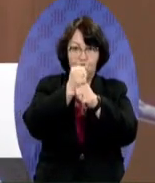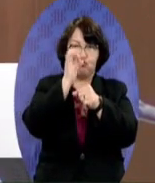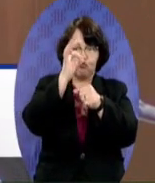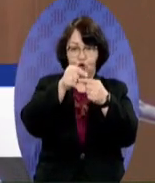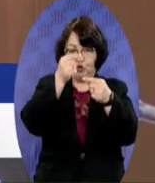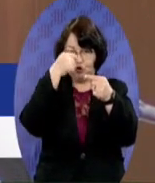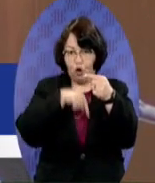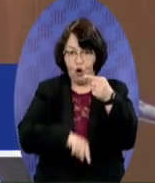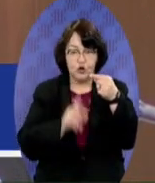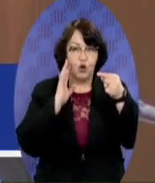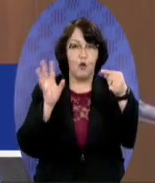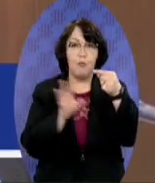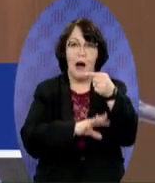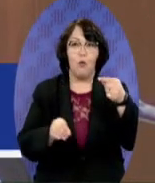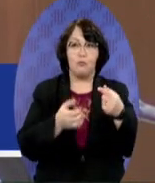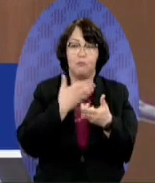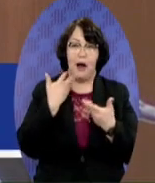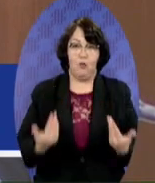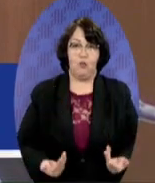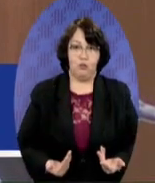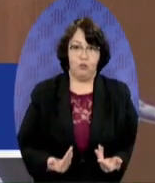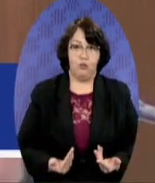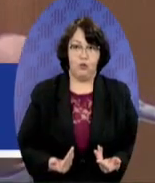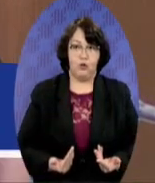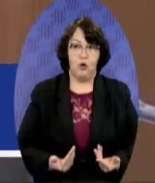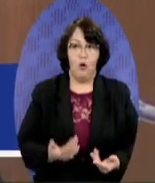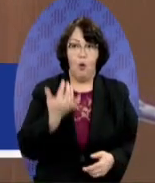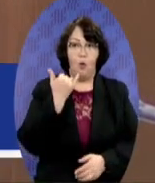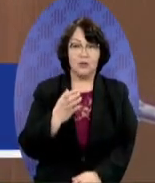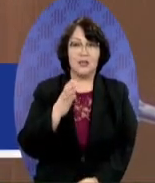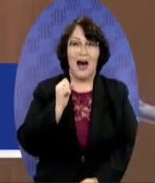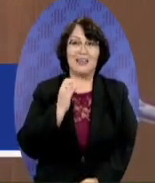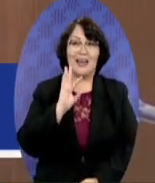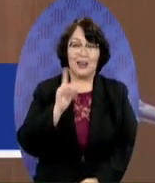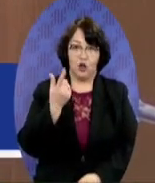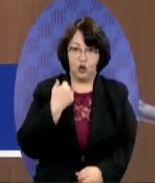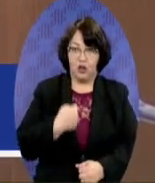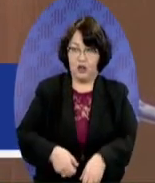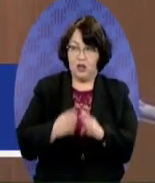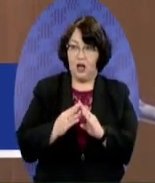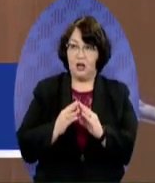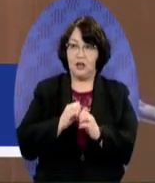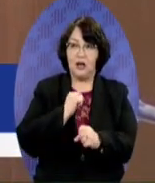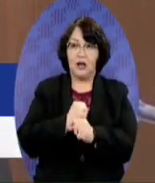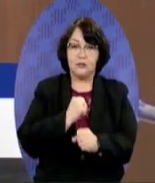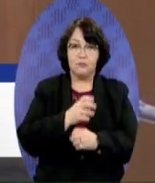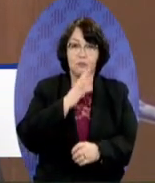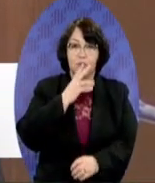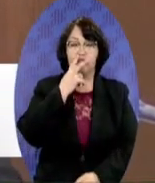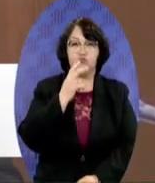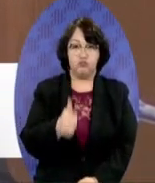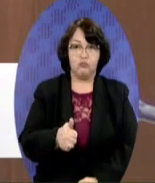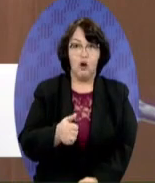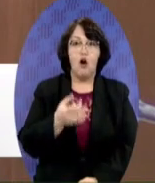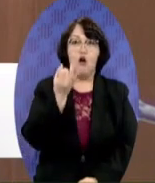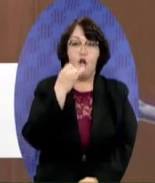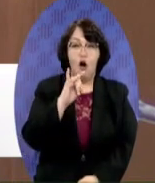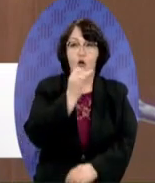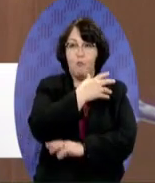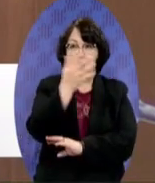усныхны агентлаг нь одоо байгуулах гэж байгаа юм. За цаашдаа энэ тэр ой модны холбогдлоо